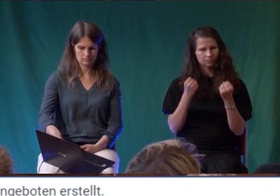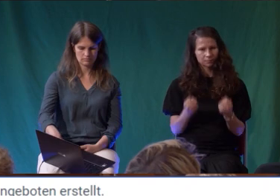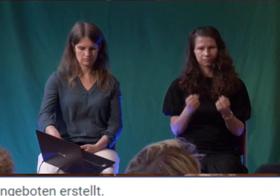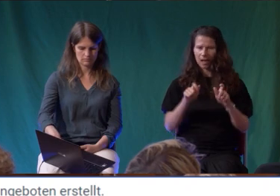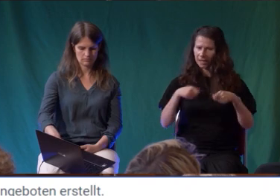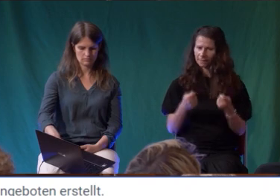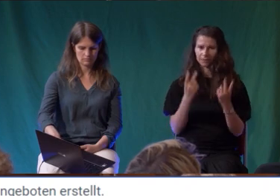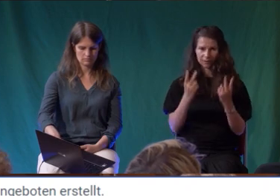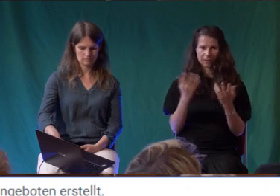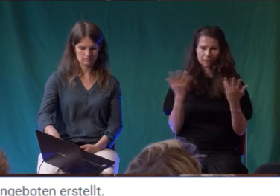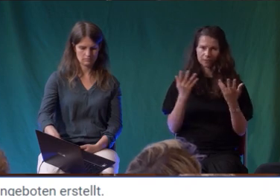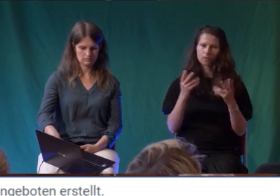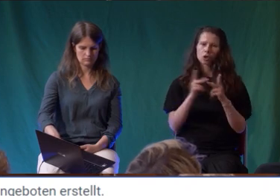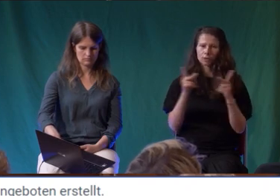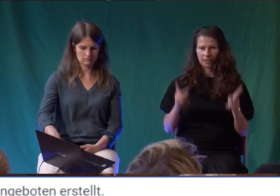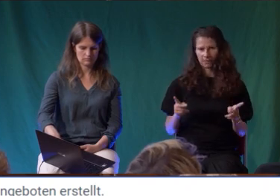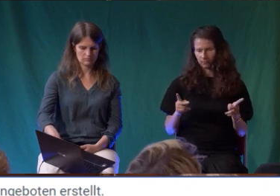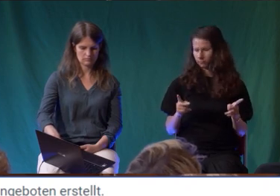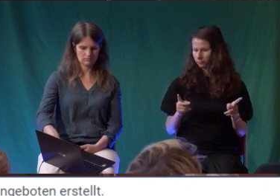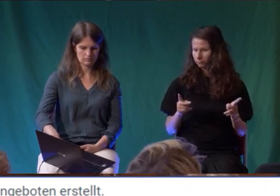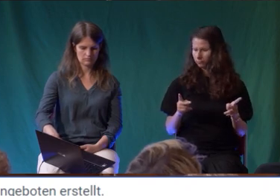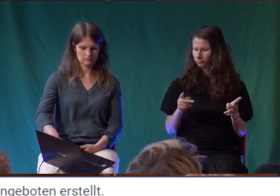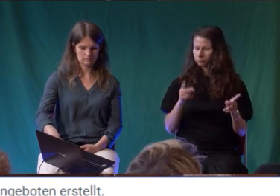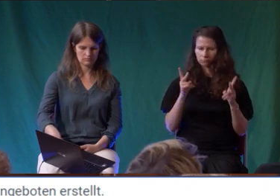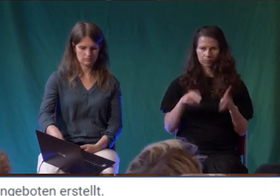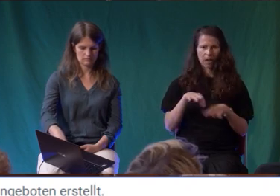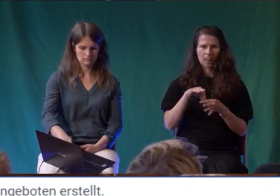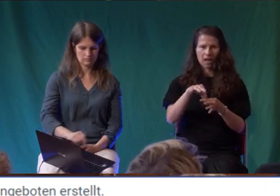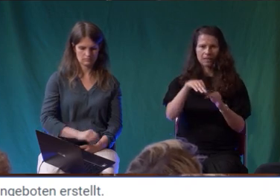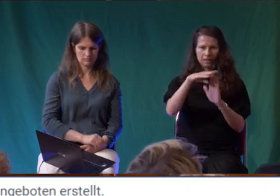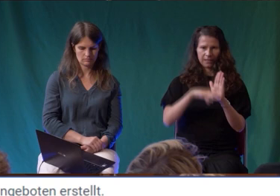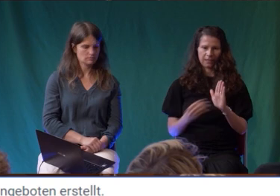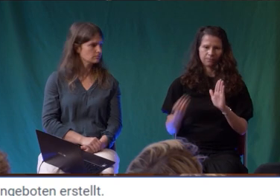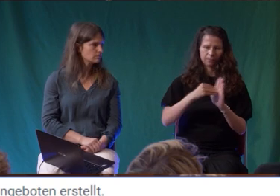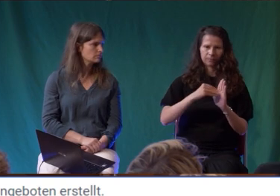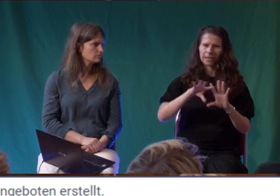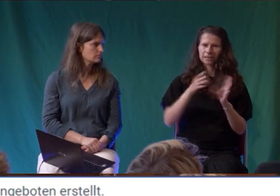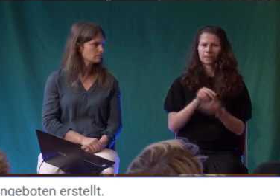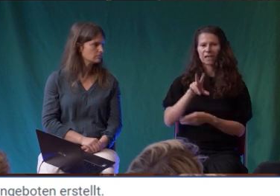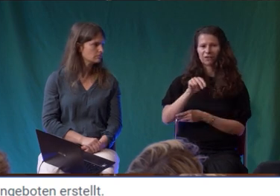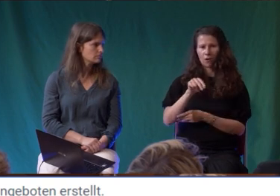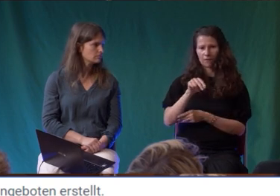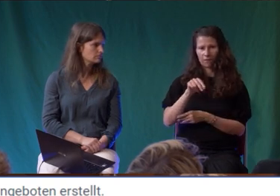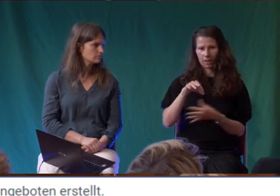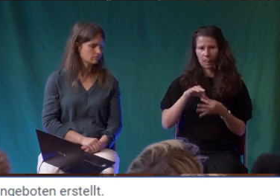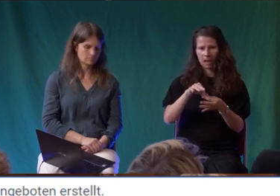begleitete Elternschaft mit diesen besagten Leitlinien davon haben wir 12 Stück entwickelt